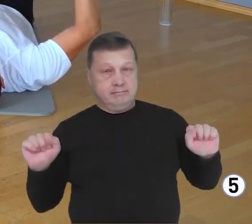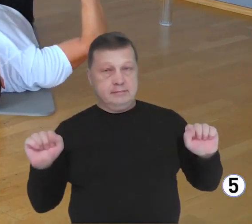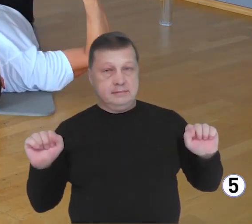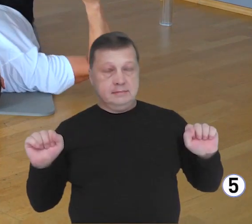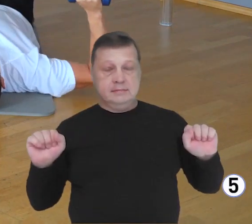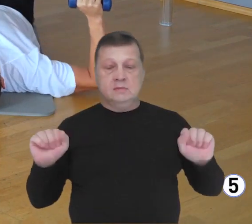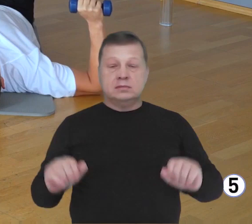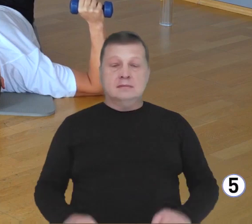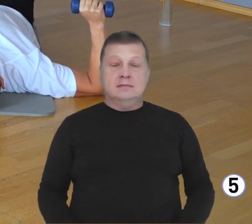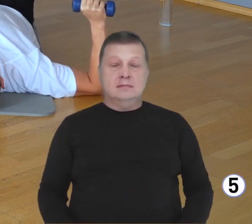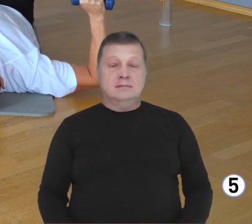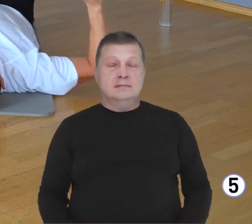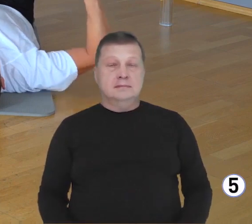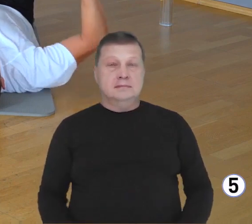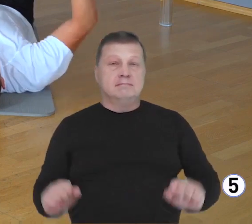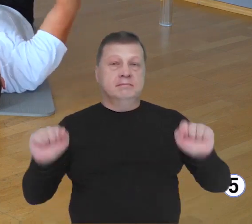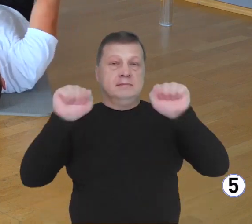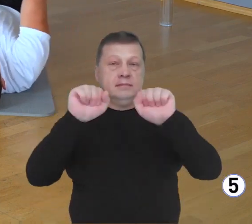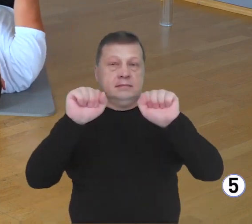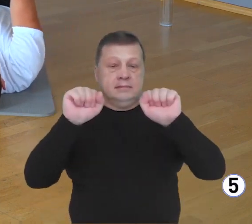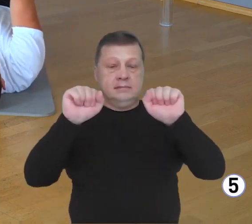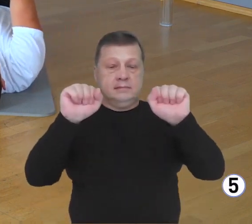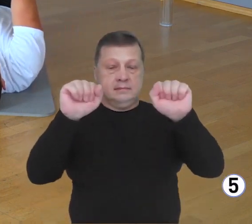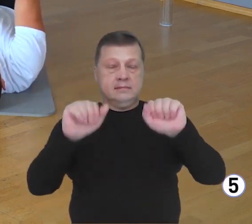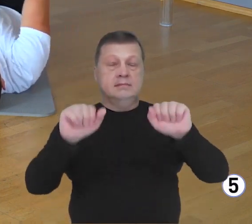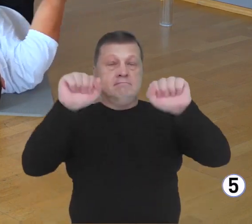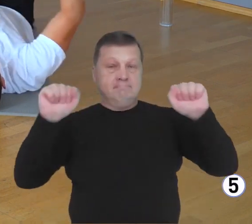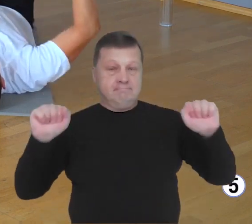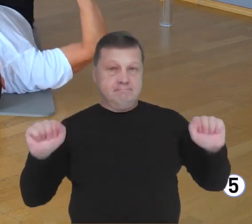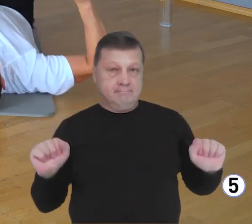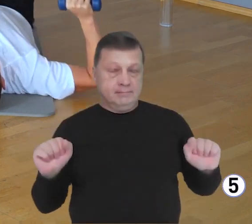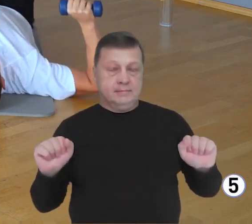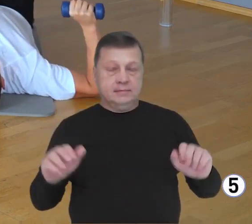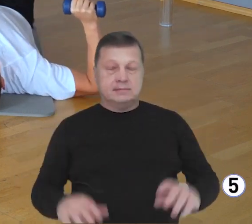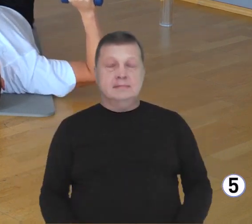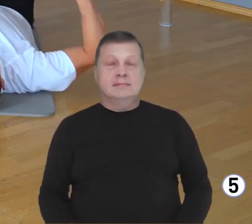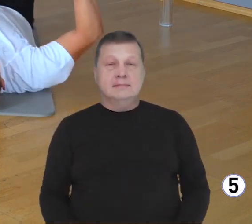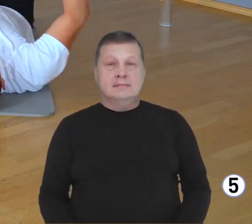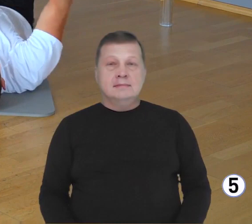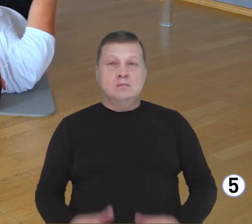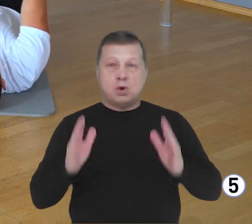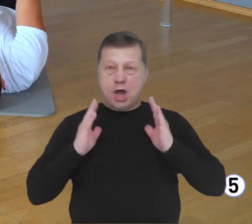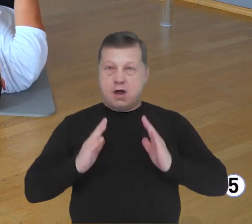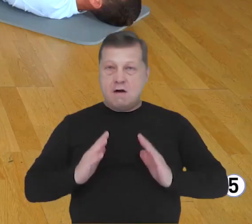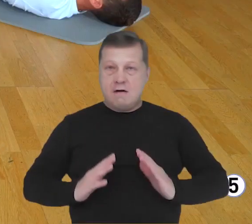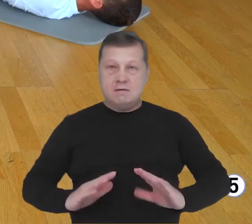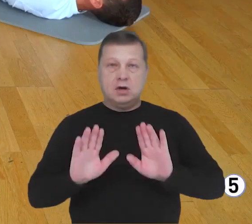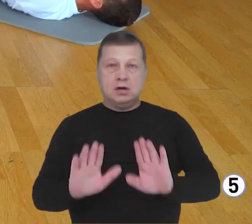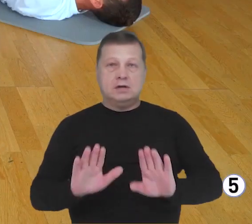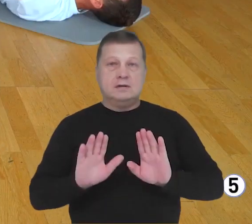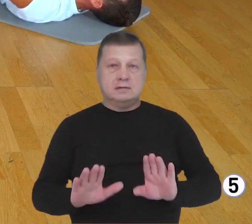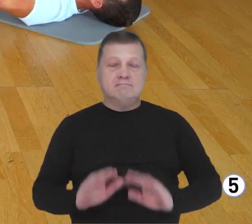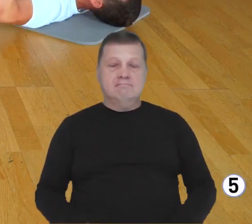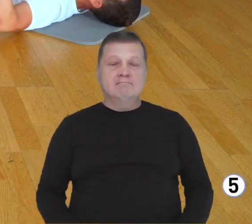Opuszczamy, uginamy ramiona do podłogi i do pełnego wyprostowania.